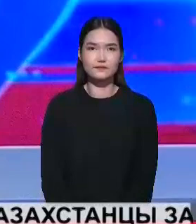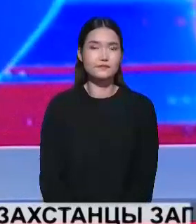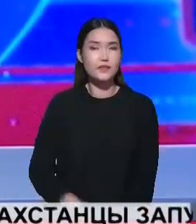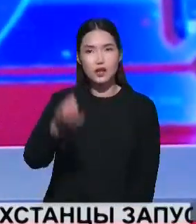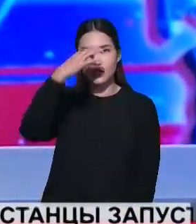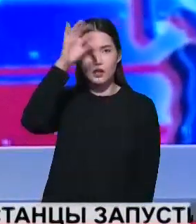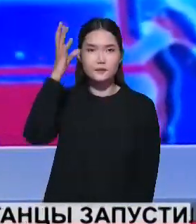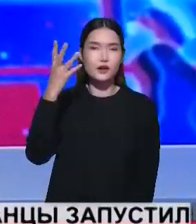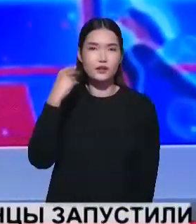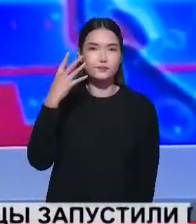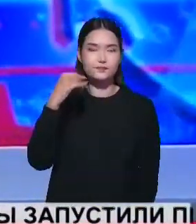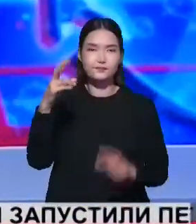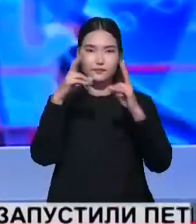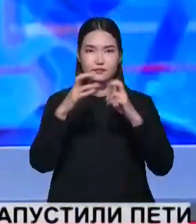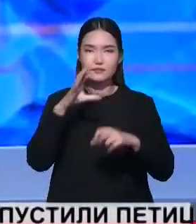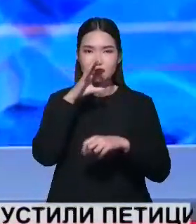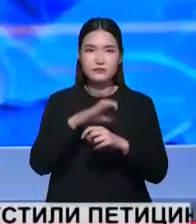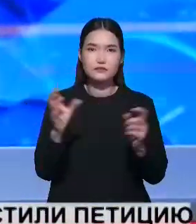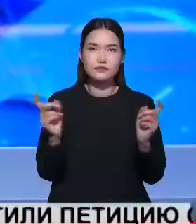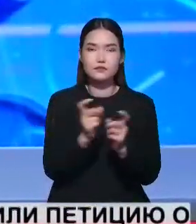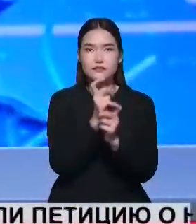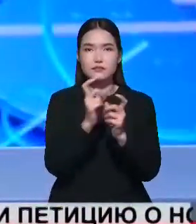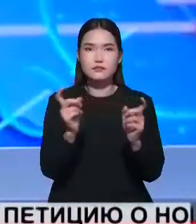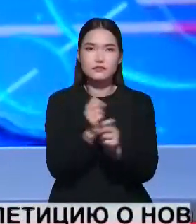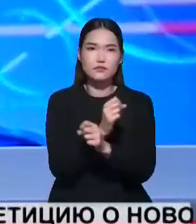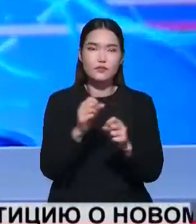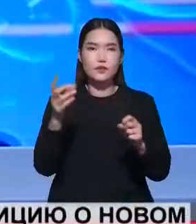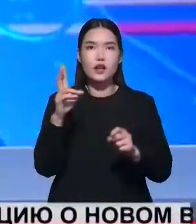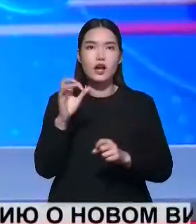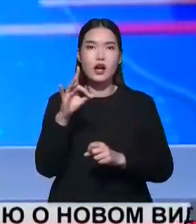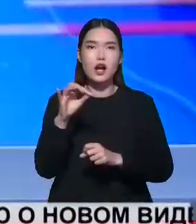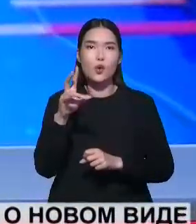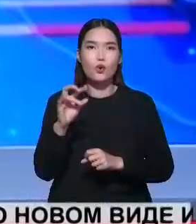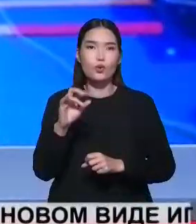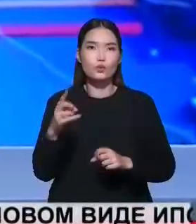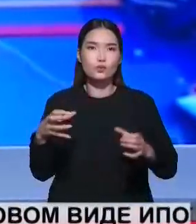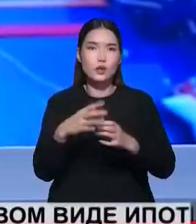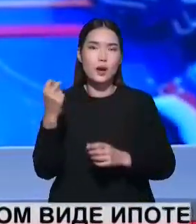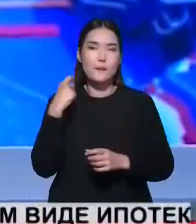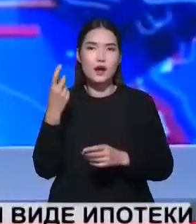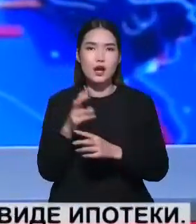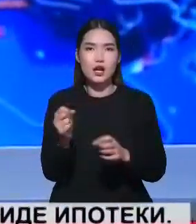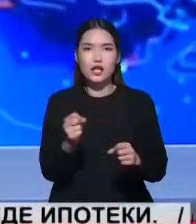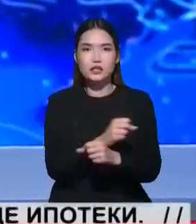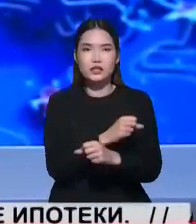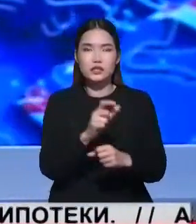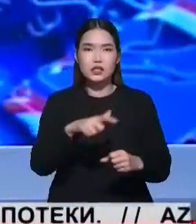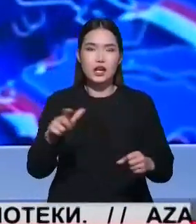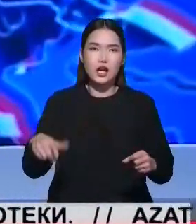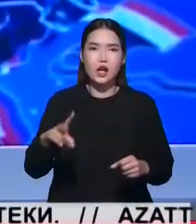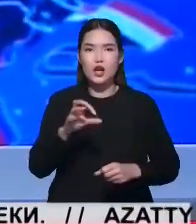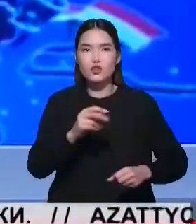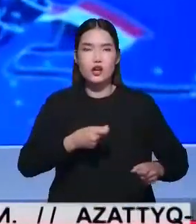Полиция Алматы проводит проверку по факту потасовки в одном из караоке-клубов. Там пьяный посетитель устроил драку с персоналом и размахивал